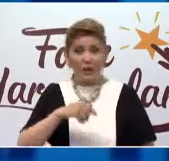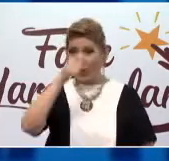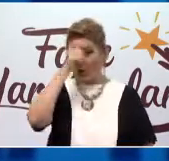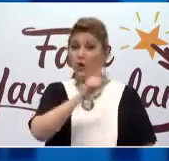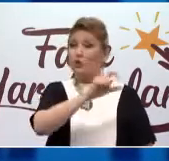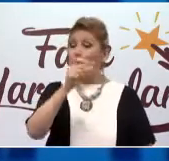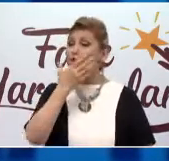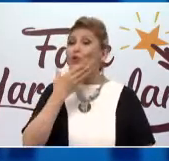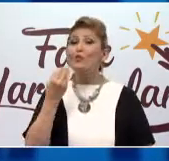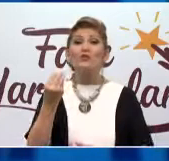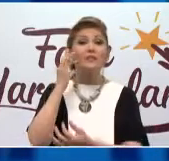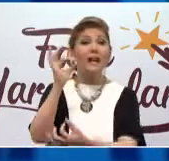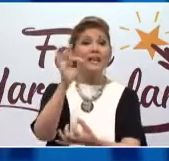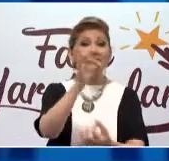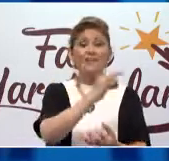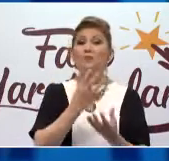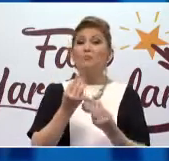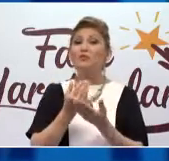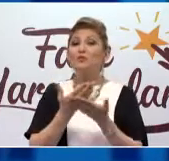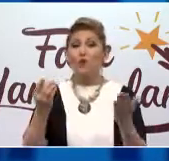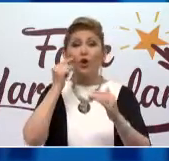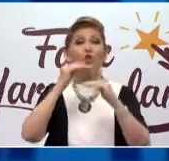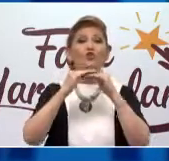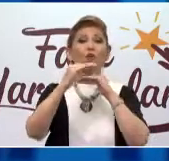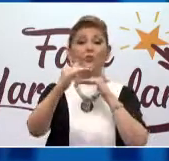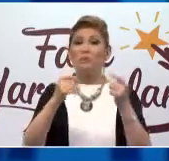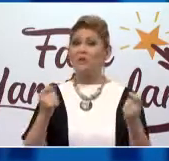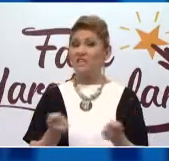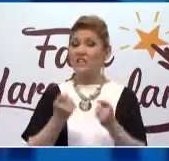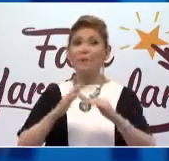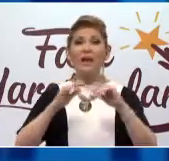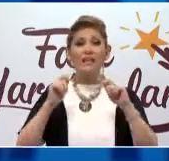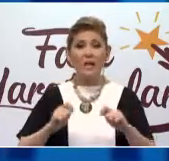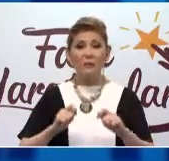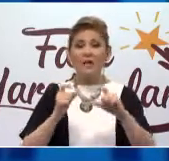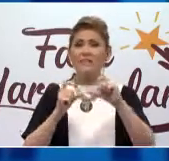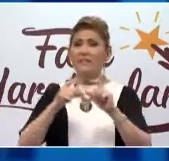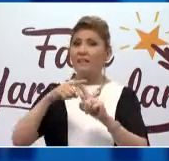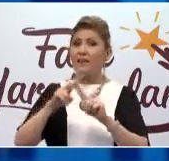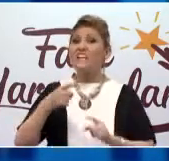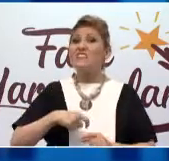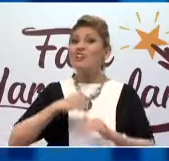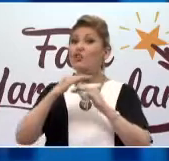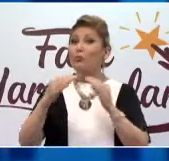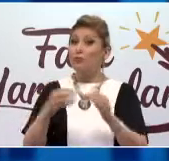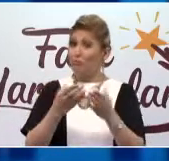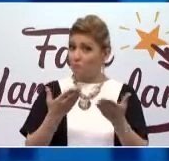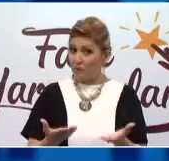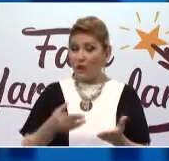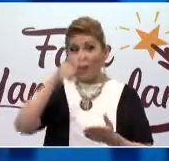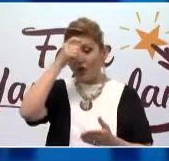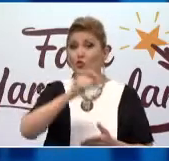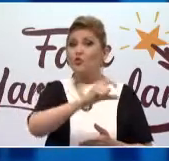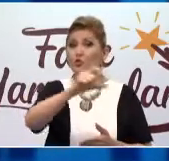Türkiye'nin güzel insanları, birçok toplumsal çalışmalar yapan STK'larımız var.